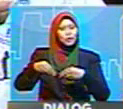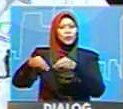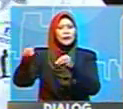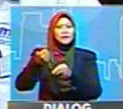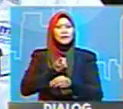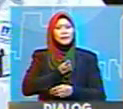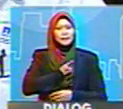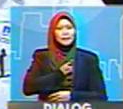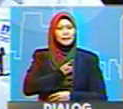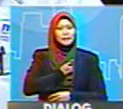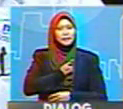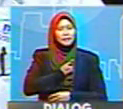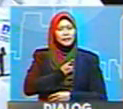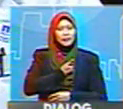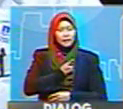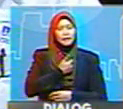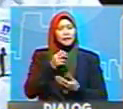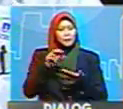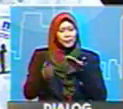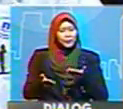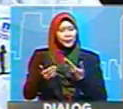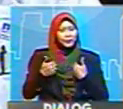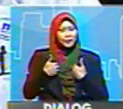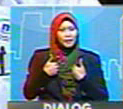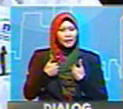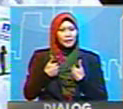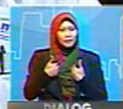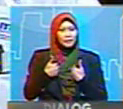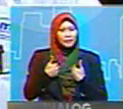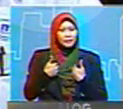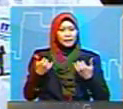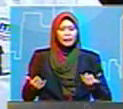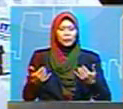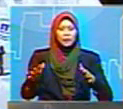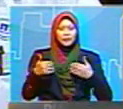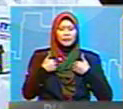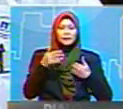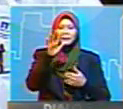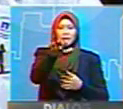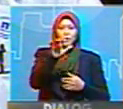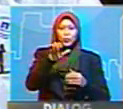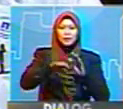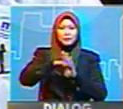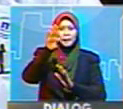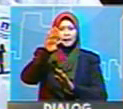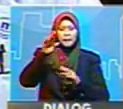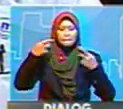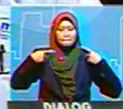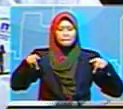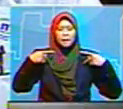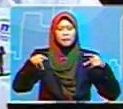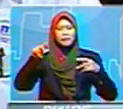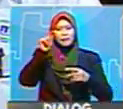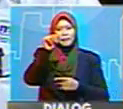daripada ladang jual sendiri Kita akan ada sekarang dah ada 500 lebih pasar tani dan dan kita akan ada